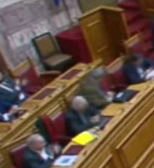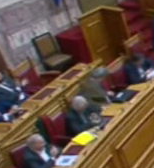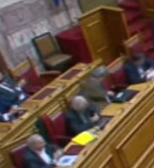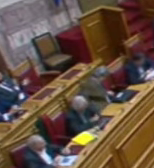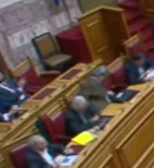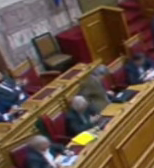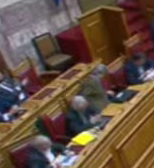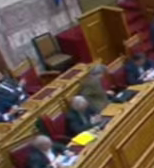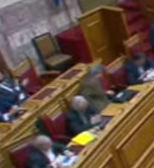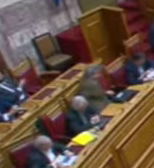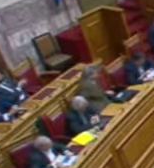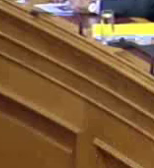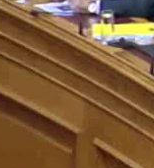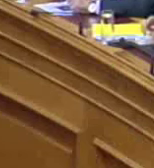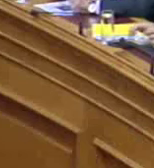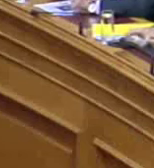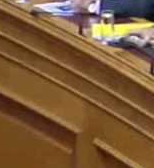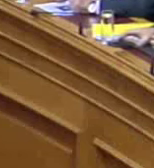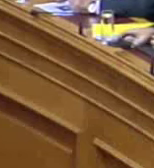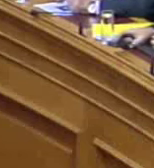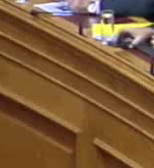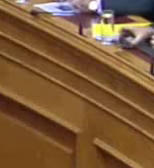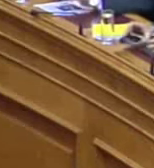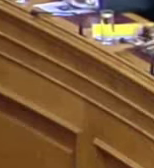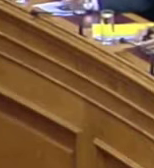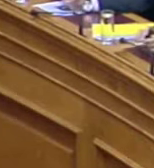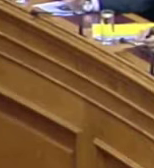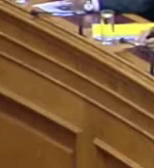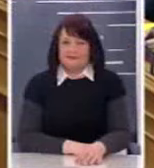Ο κύριος Παπαντονίου, λοιπόν, θα τα συζητήσουμε εδώ.